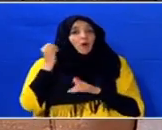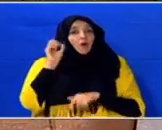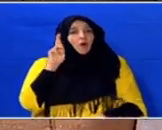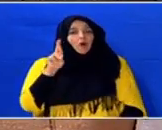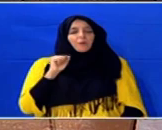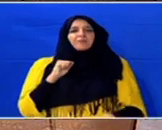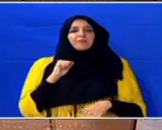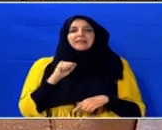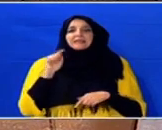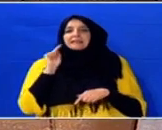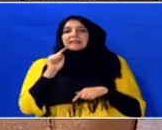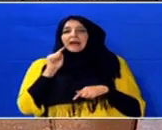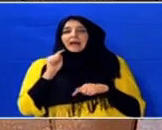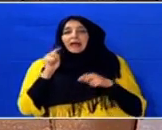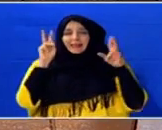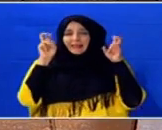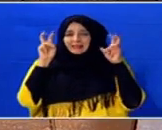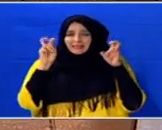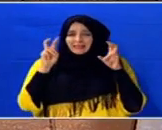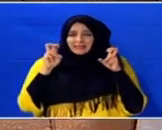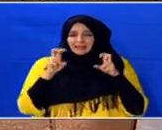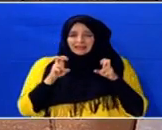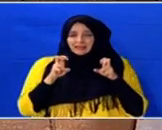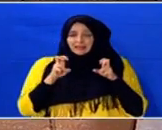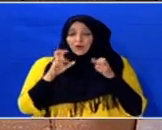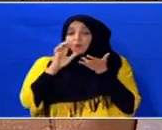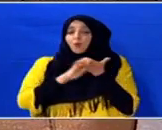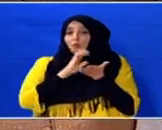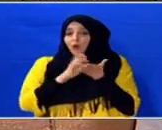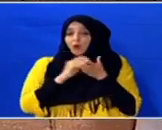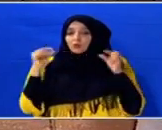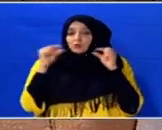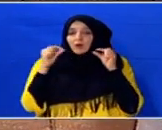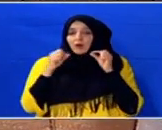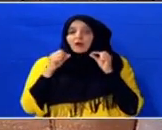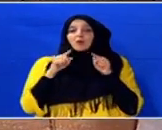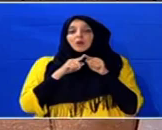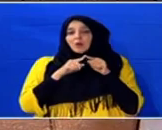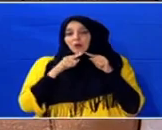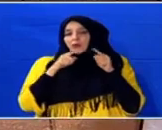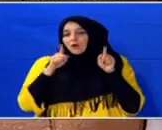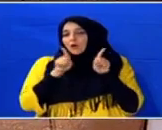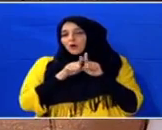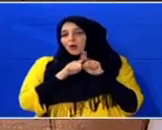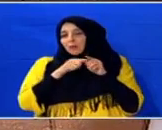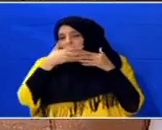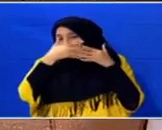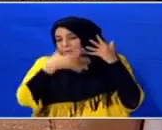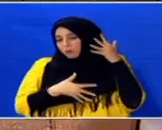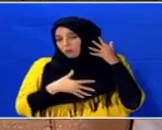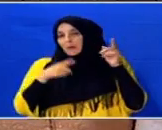مستنبطة من جملة نصوص في الوحيين، يعني في القرآن وفي السنة.